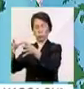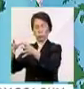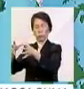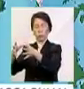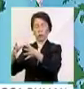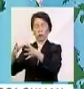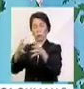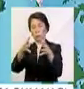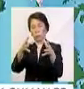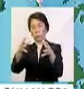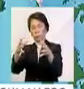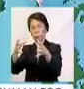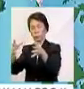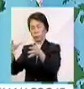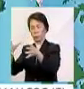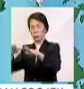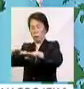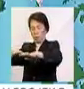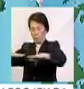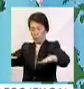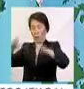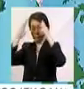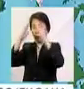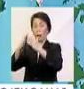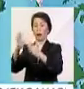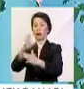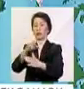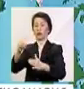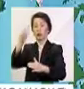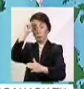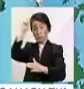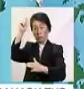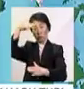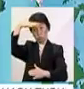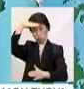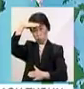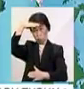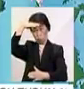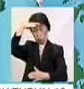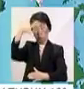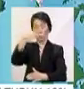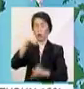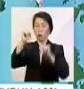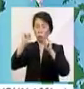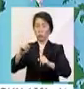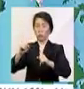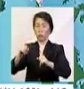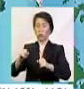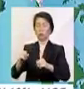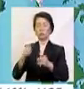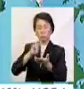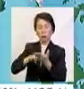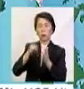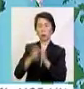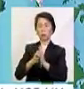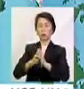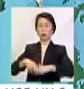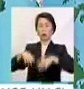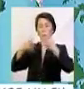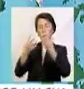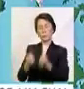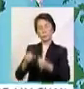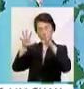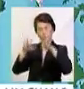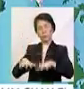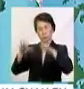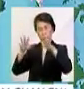bergerak masuk ke kawasan daratan negeri Pahang dan juga timur negeri Johor yang secara amnya boleh memberikan gambaran keadaan cuaca yang agak lembap